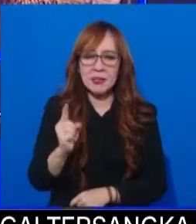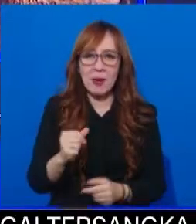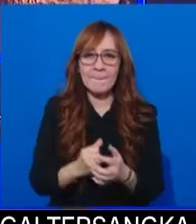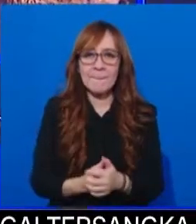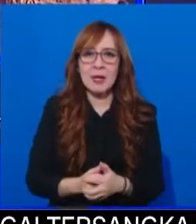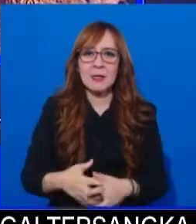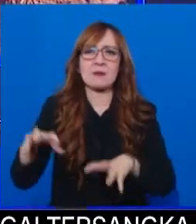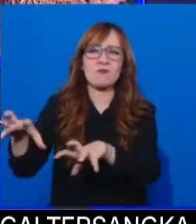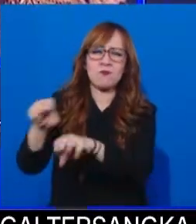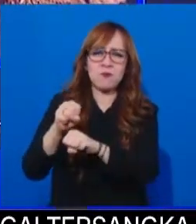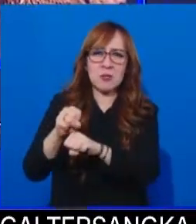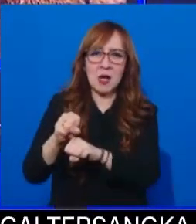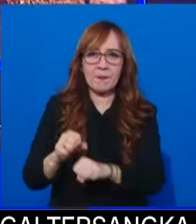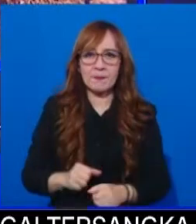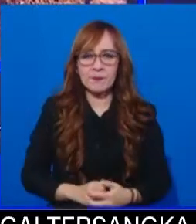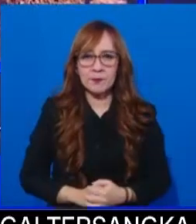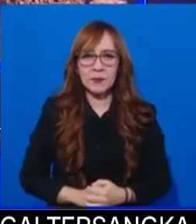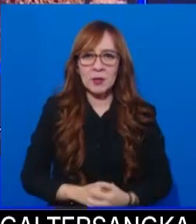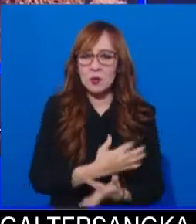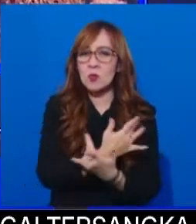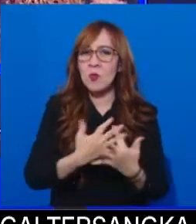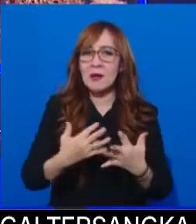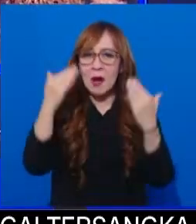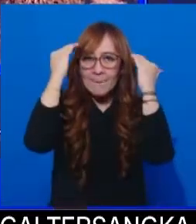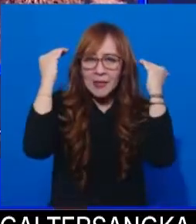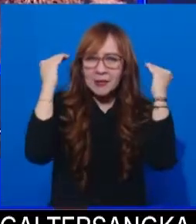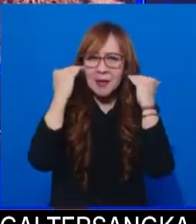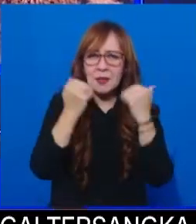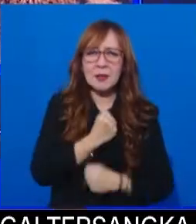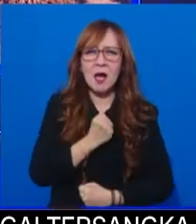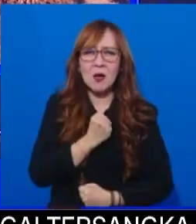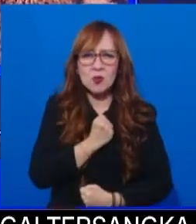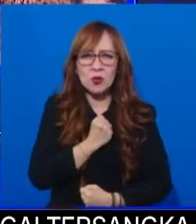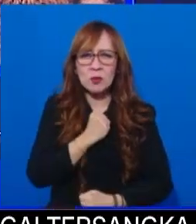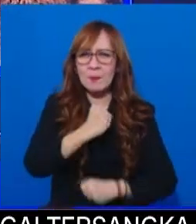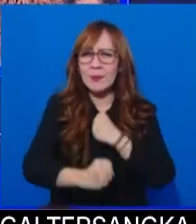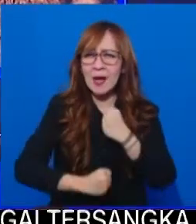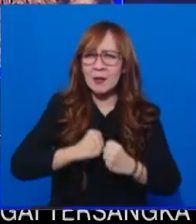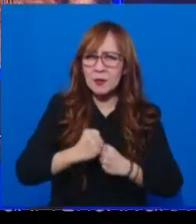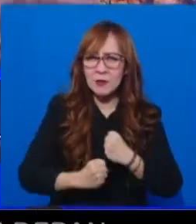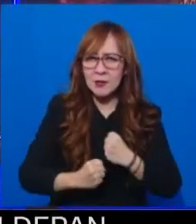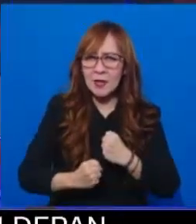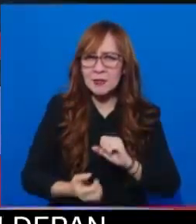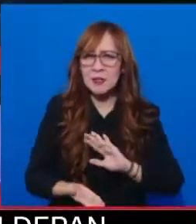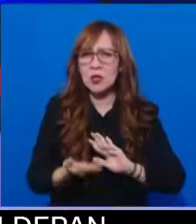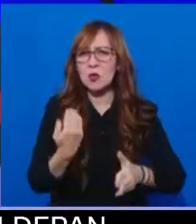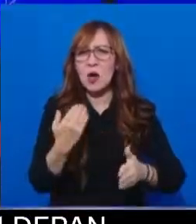Utara. Akibat kejadian ini, kini warga yang sebagian besar petani takut dan enggan melakukan aktivitas di kebun.